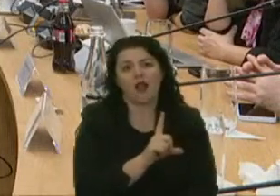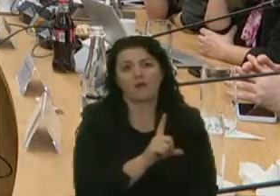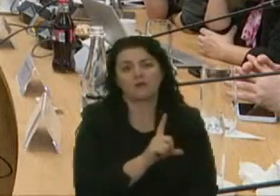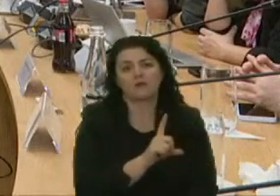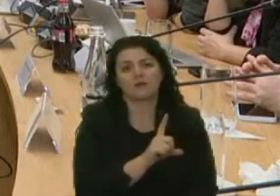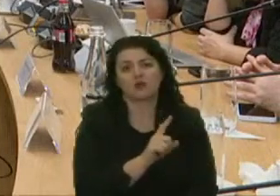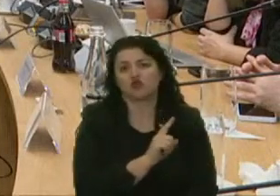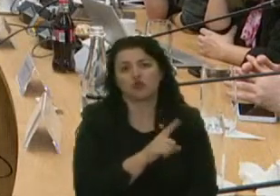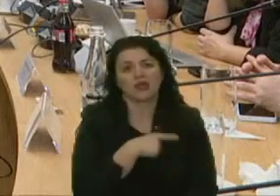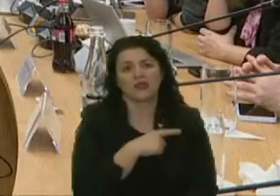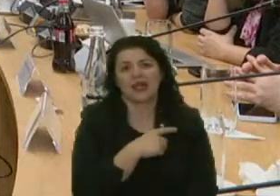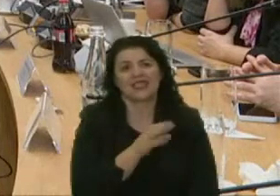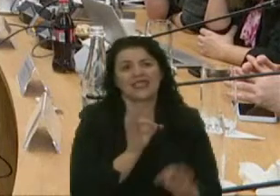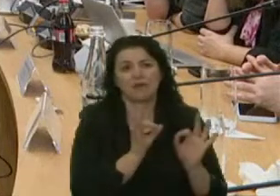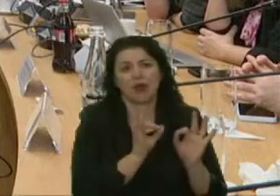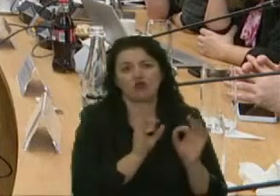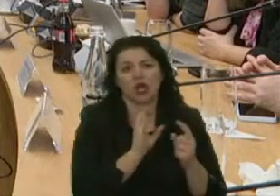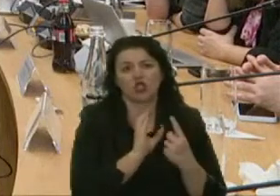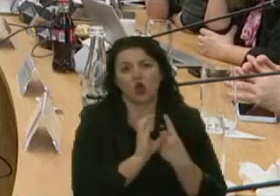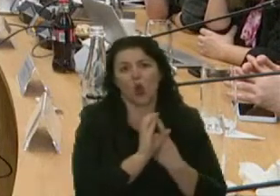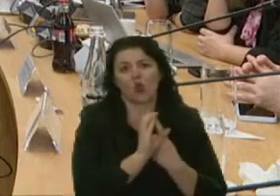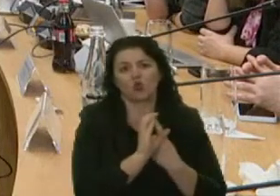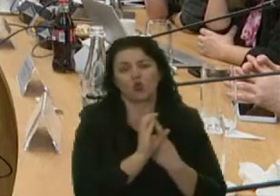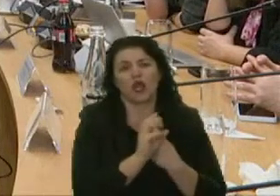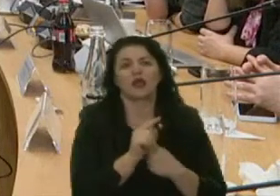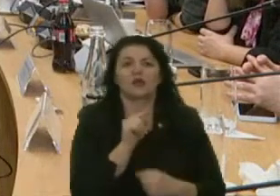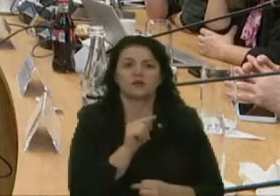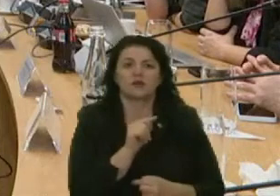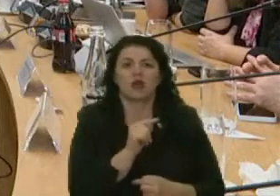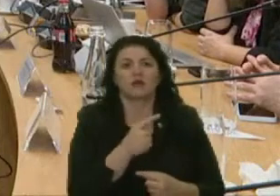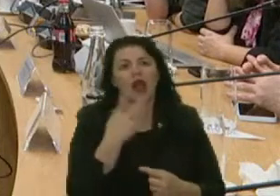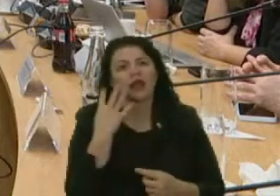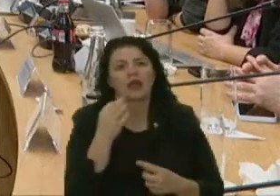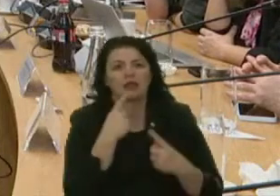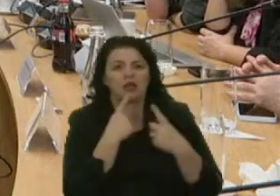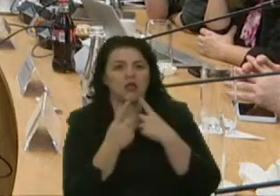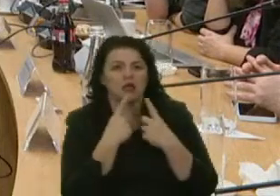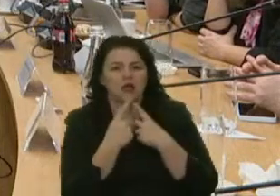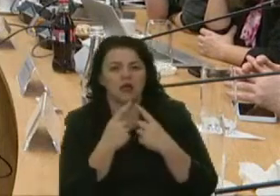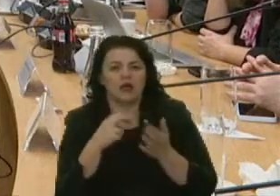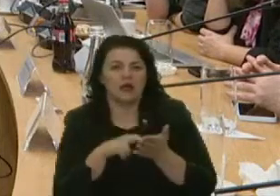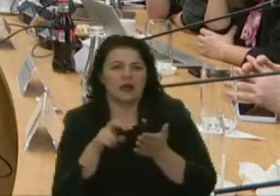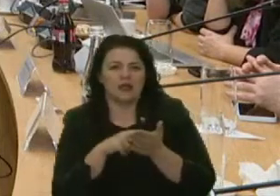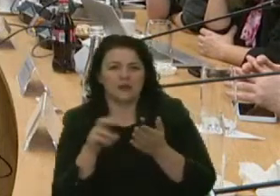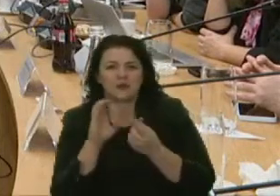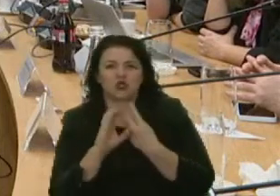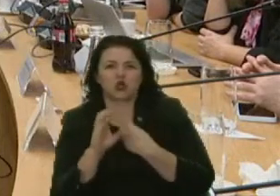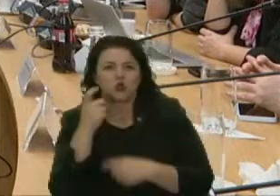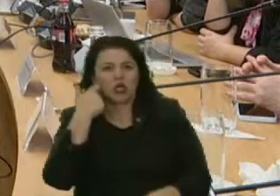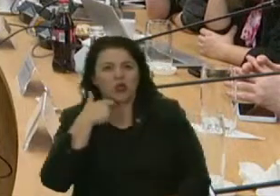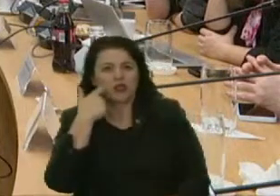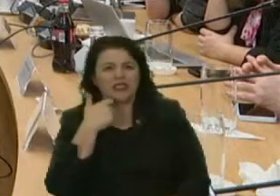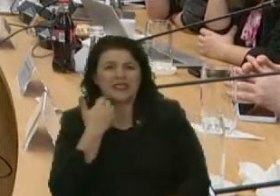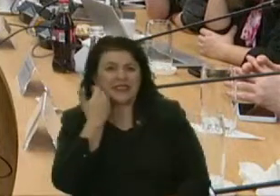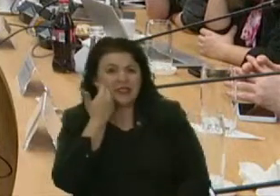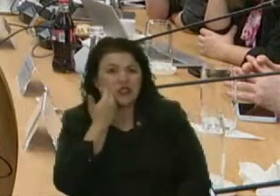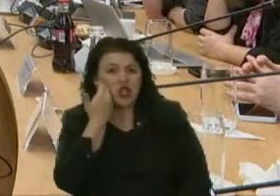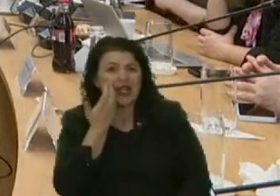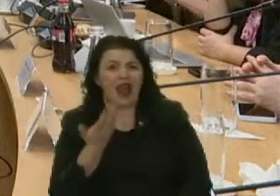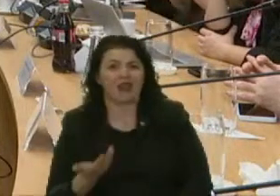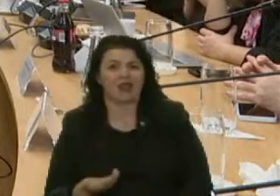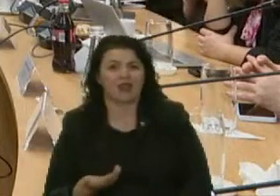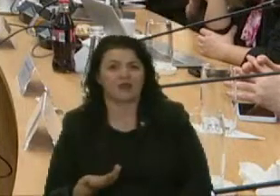care nu există specialiști în cultură ceea ce Apropo de alte discuții despre cât de bine o duce cultura la Cluj e un pic cam jenant